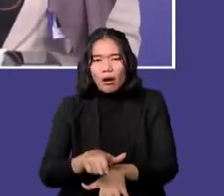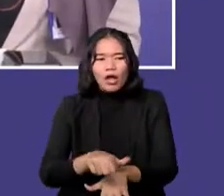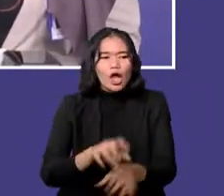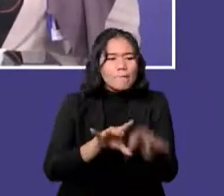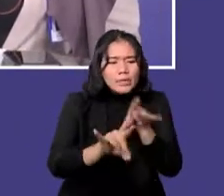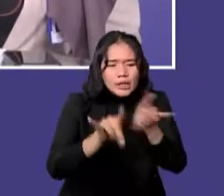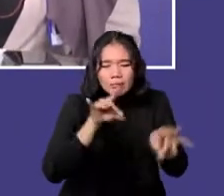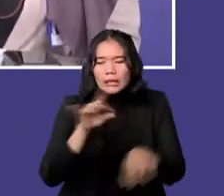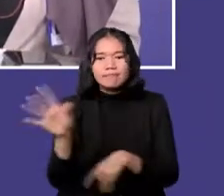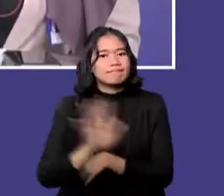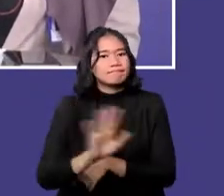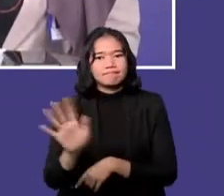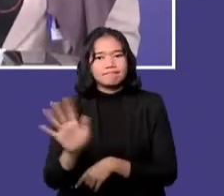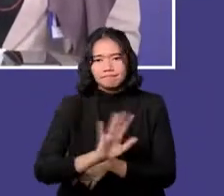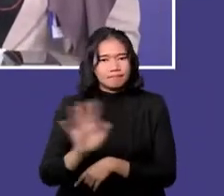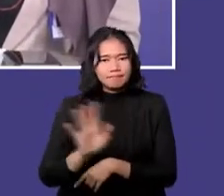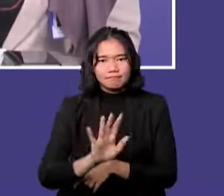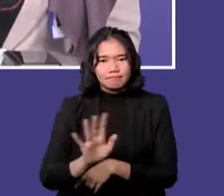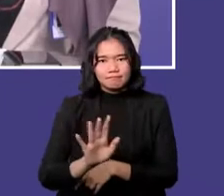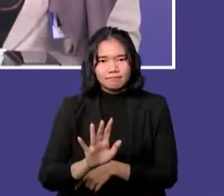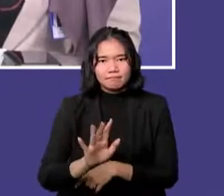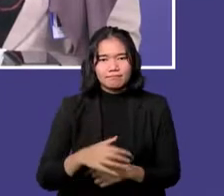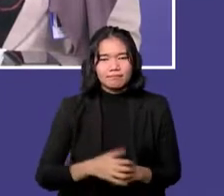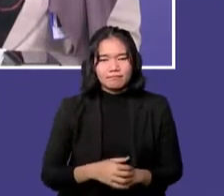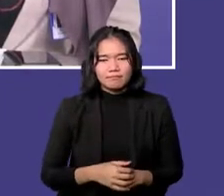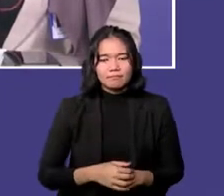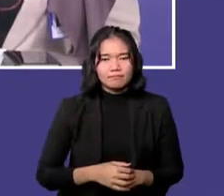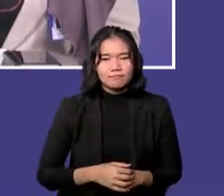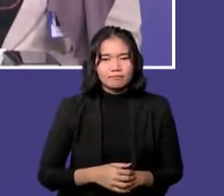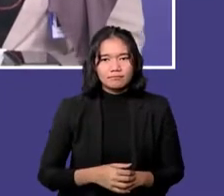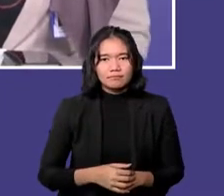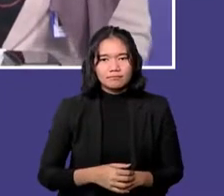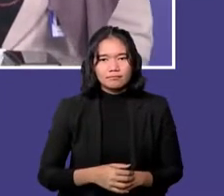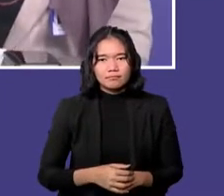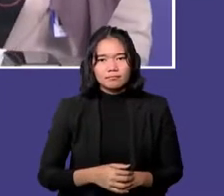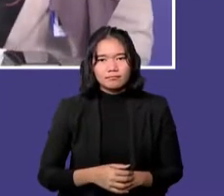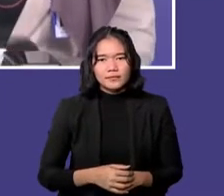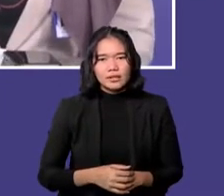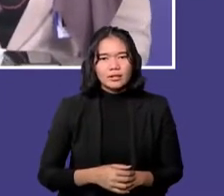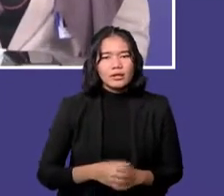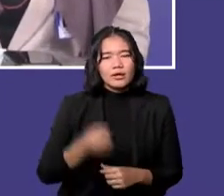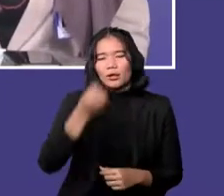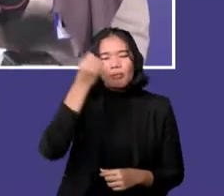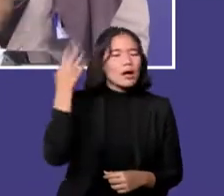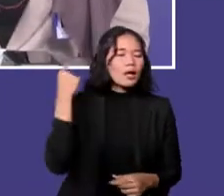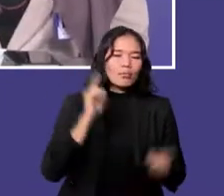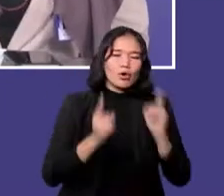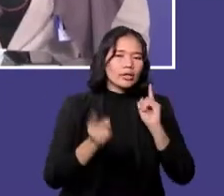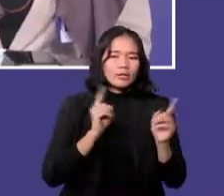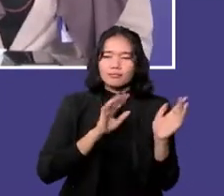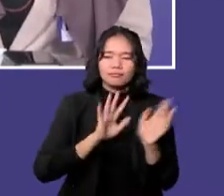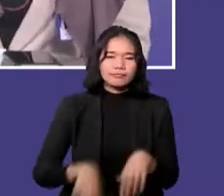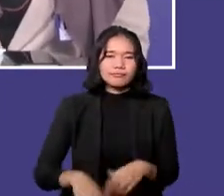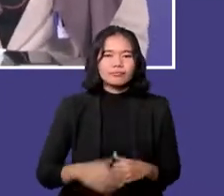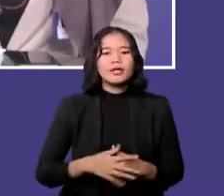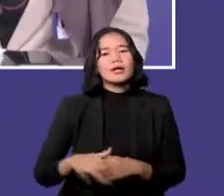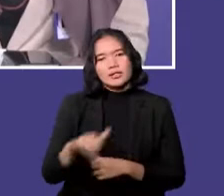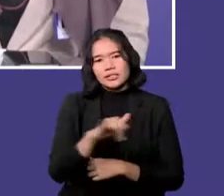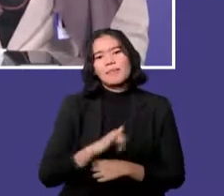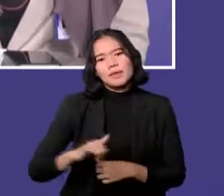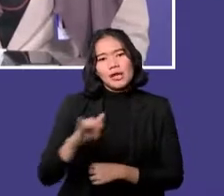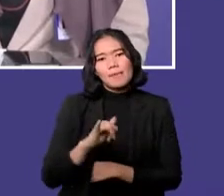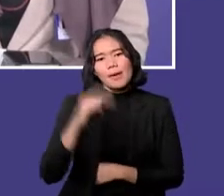suku bangsa kita. Kalau dia mau hembat kita, dia hembat aja kita. Jadi lupakan soal itu. Baik. Nah, bersama-sama